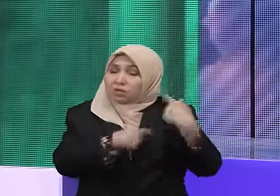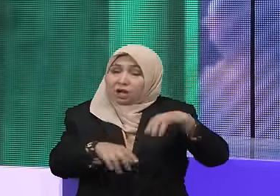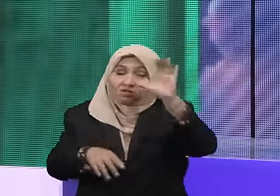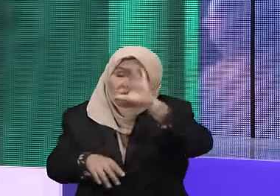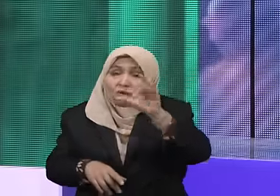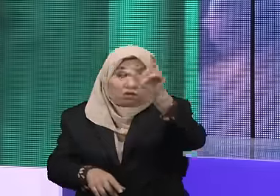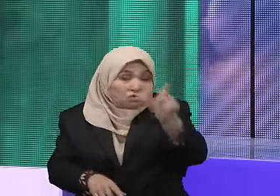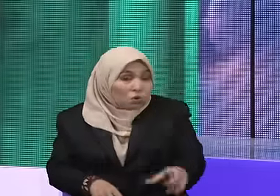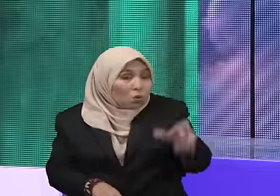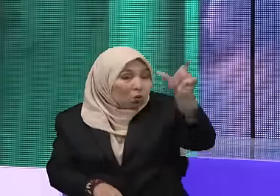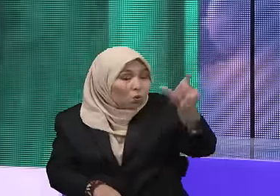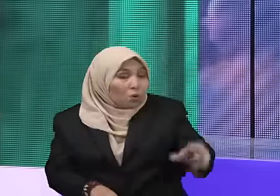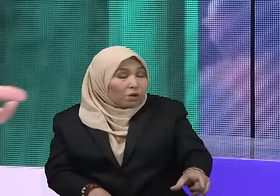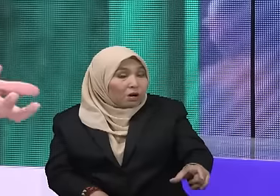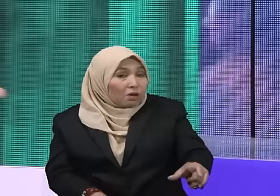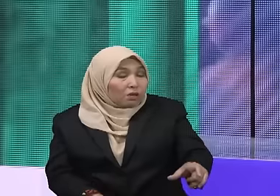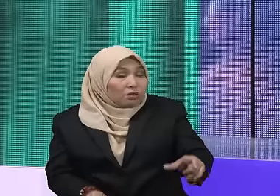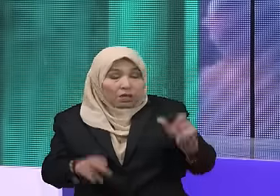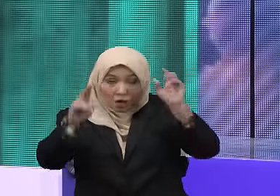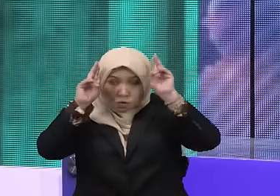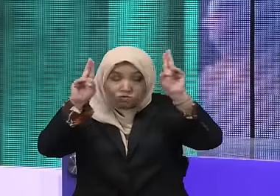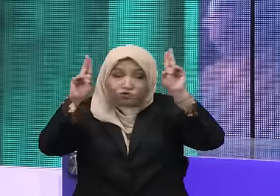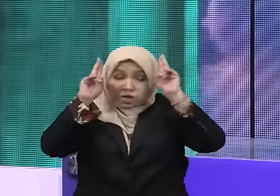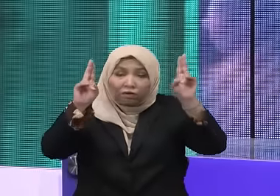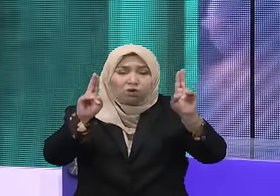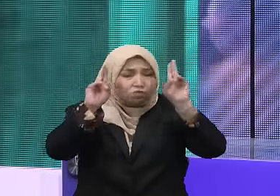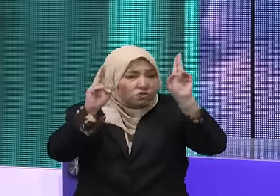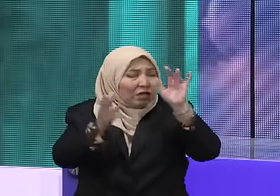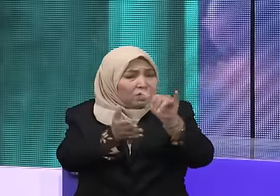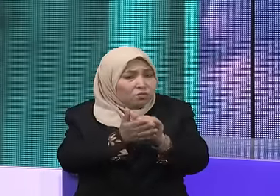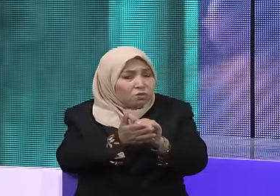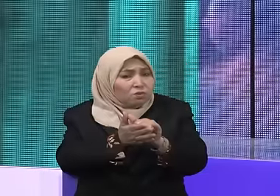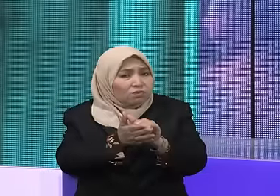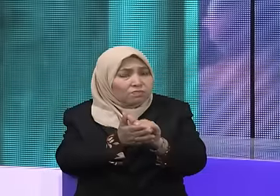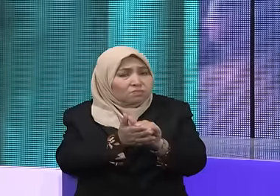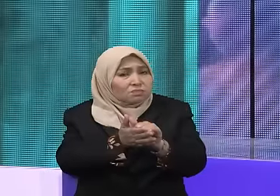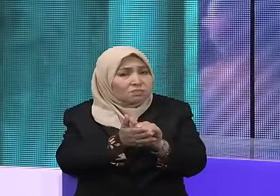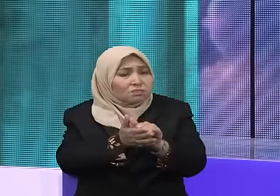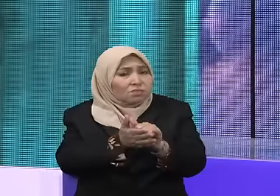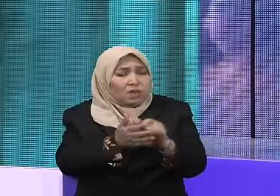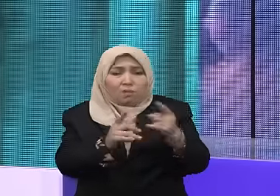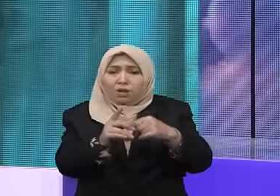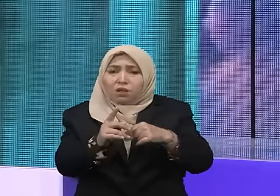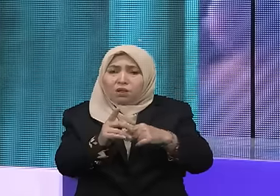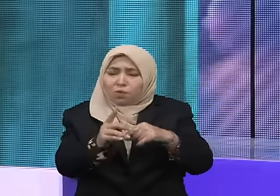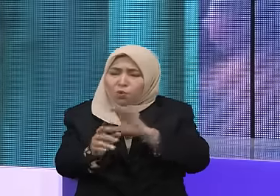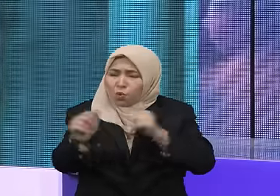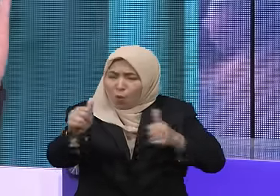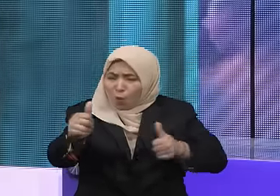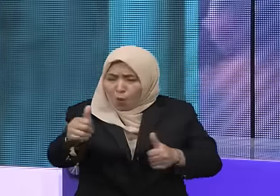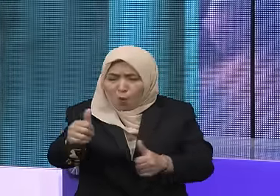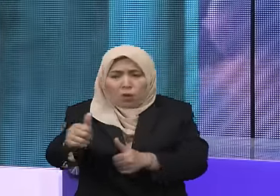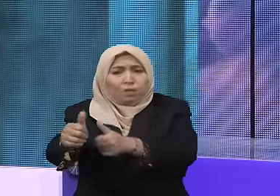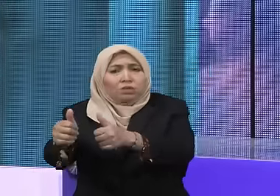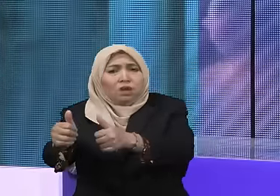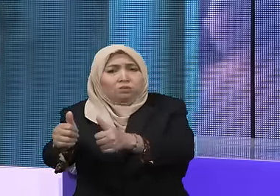seorang katakan ustaz lah, katakan kan. Jadi ustaz itu bila polis cari-cari kejar,